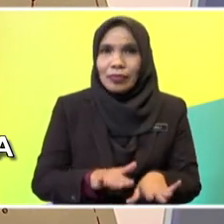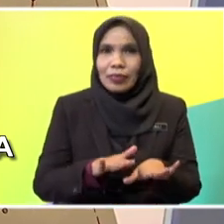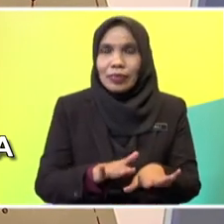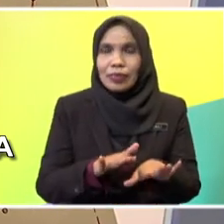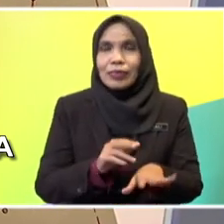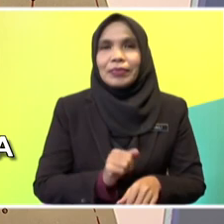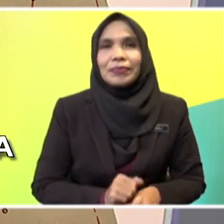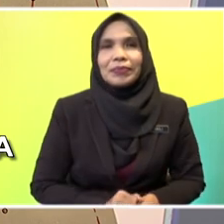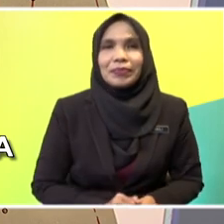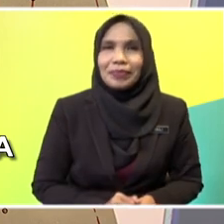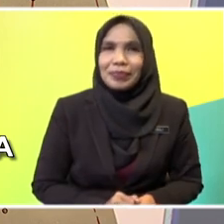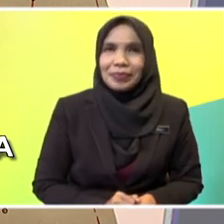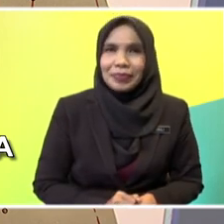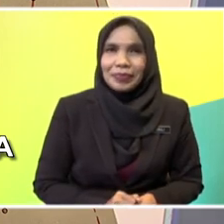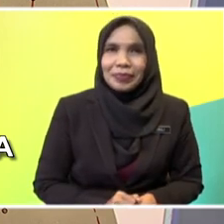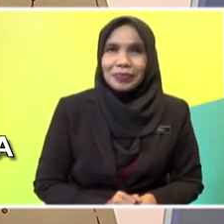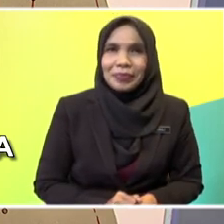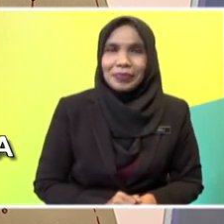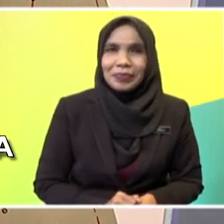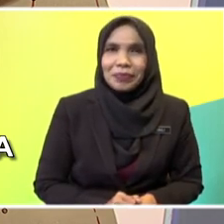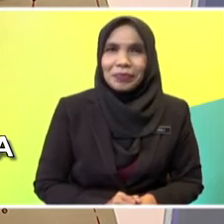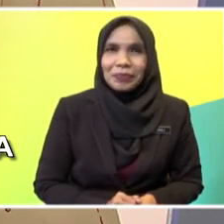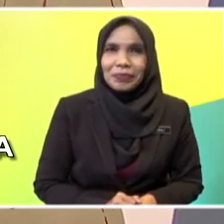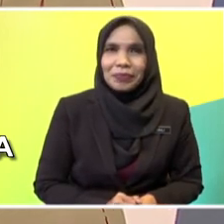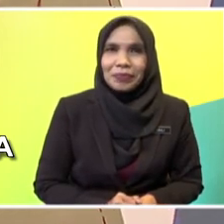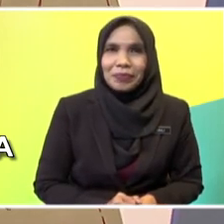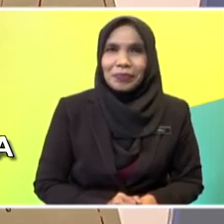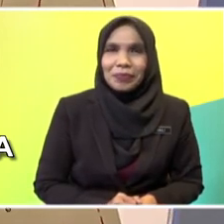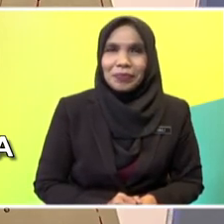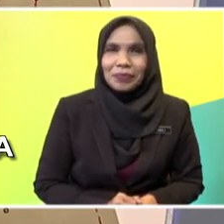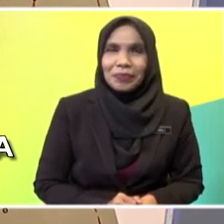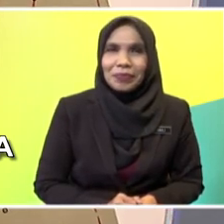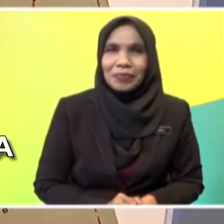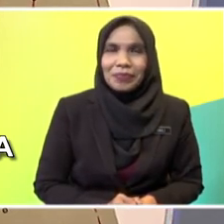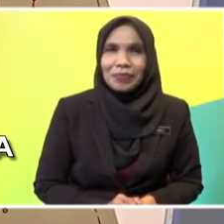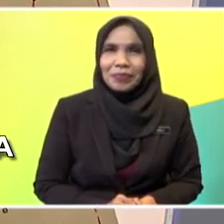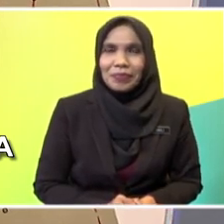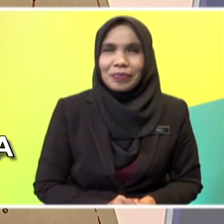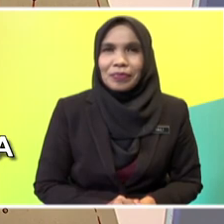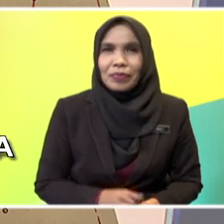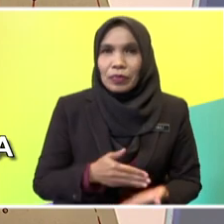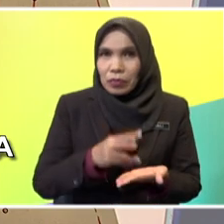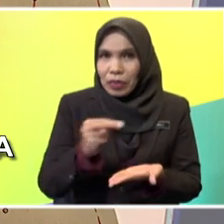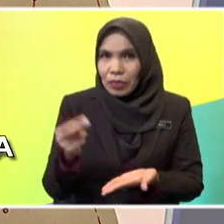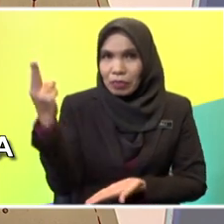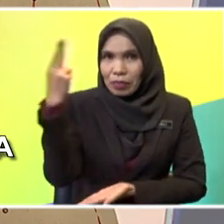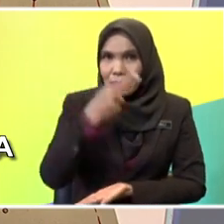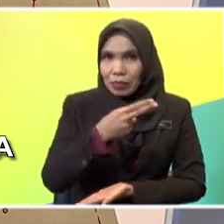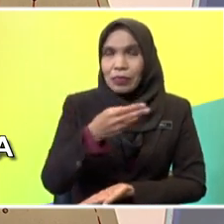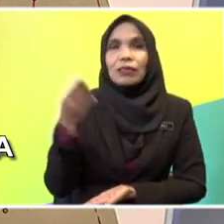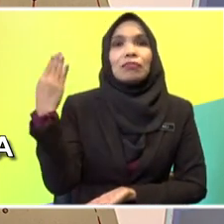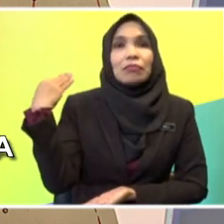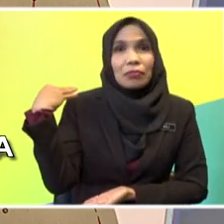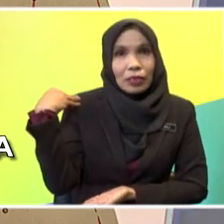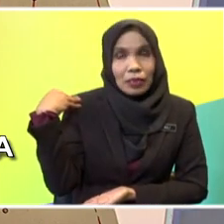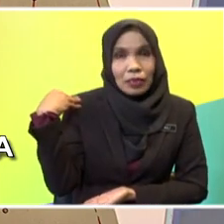jahitan. Okey, faham. Dan ini ialah untuk bahagian hadapan, belakang